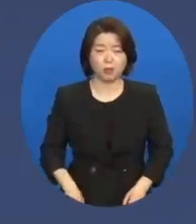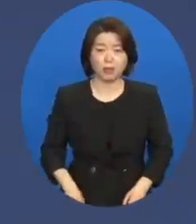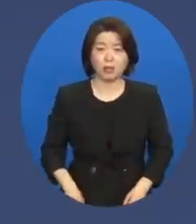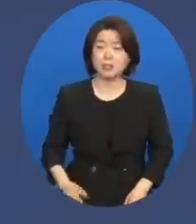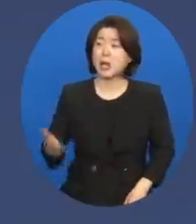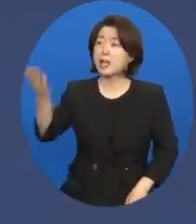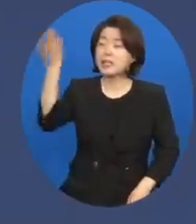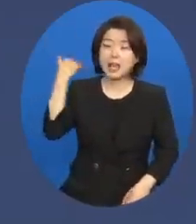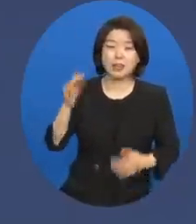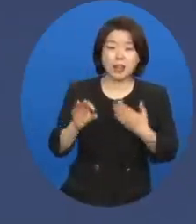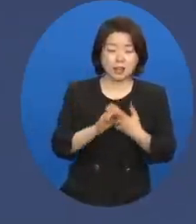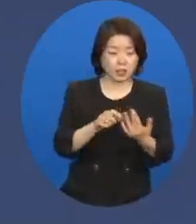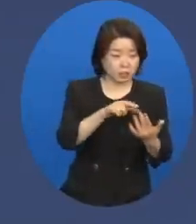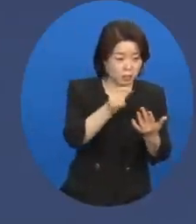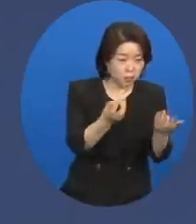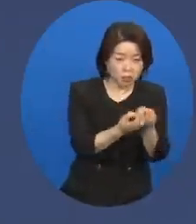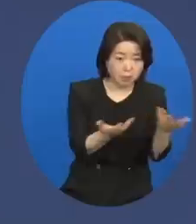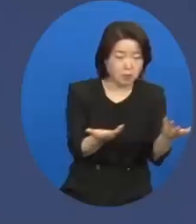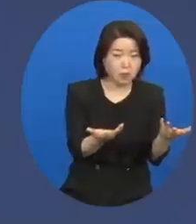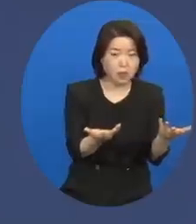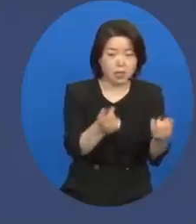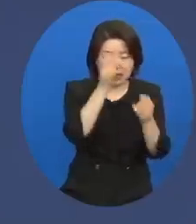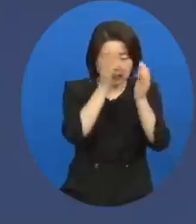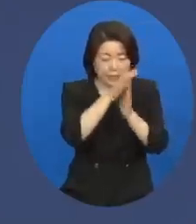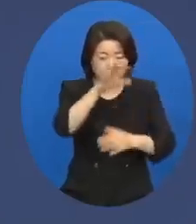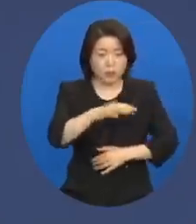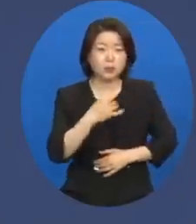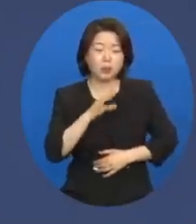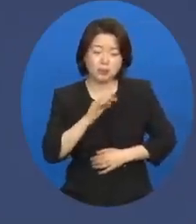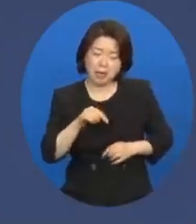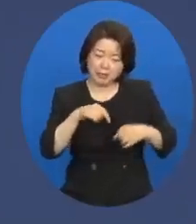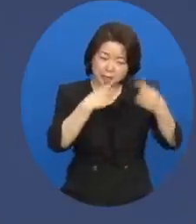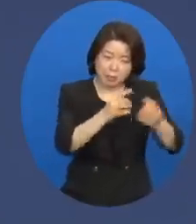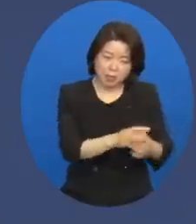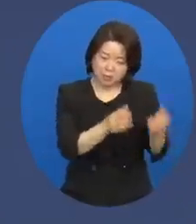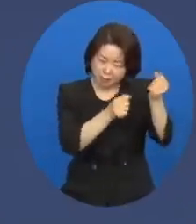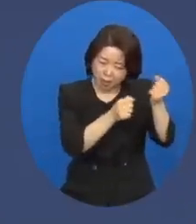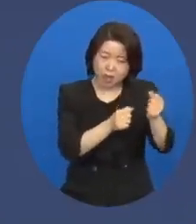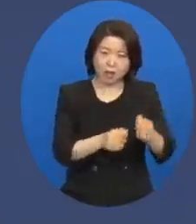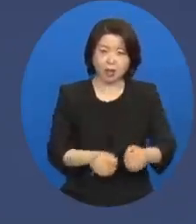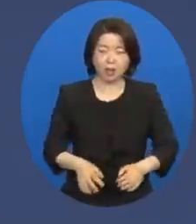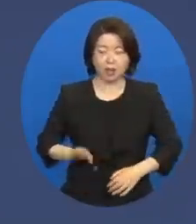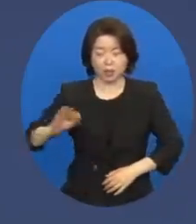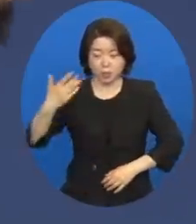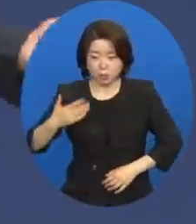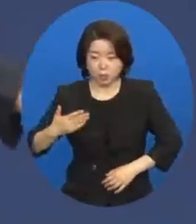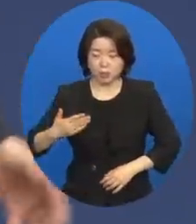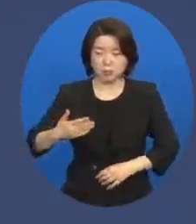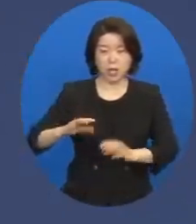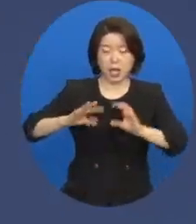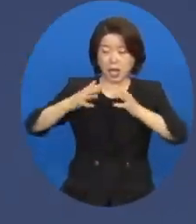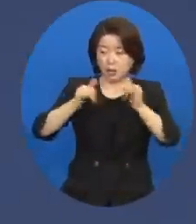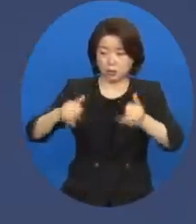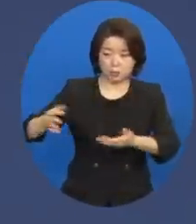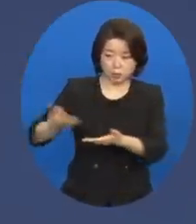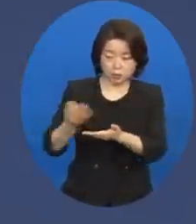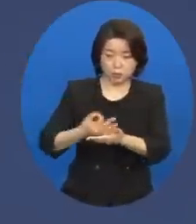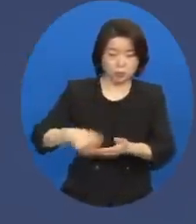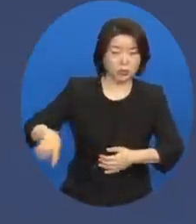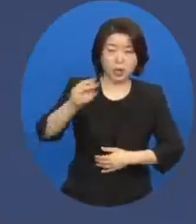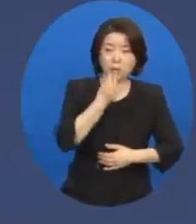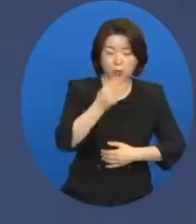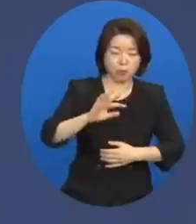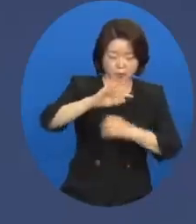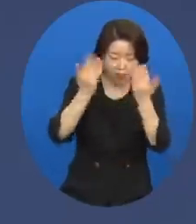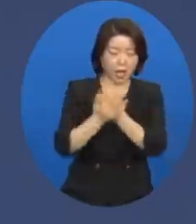그리고 옛날부터는 선택이 없어서 기도원 가서 매달릴 수밖에 없었는데 요즘은 국민소득이 올라가고 기본적인 보험 다 되고